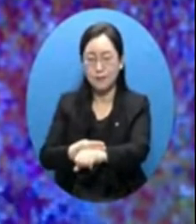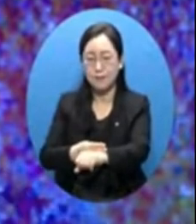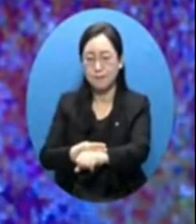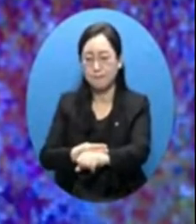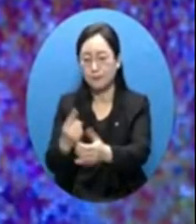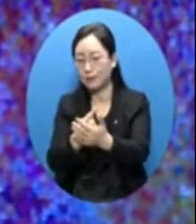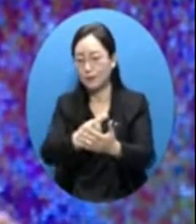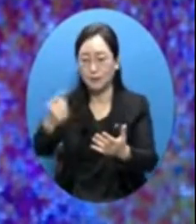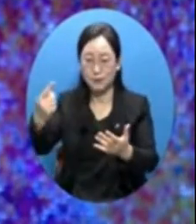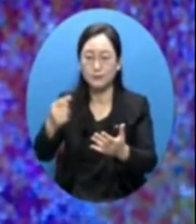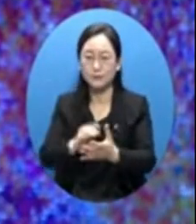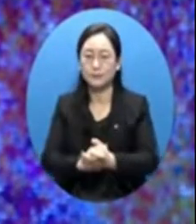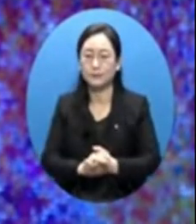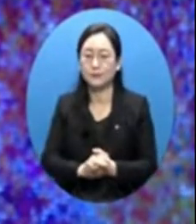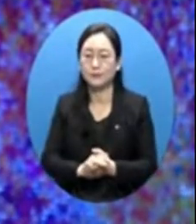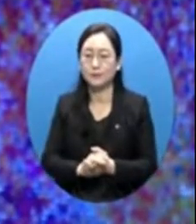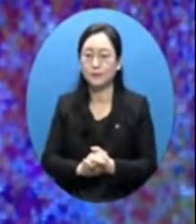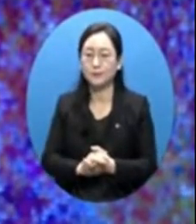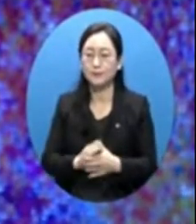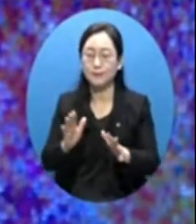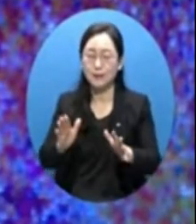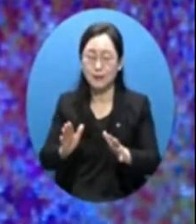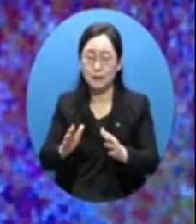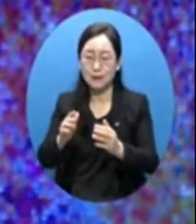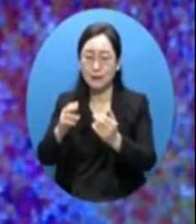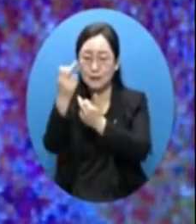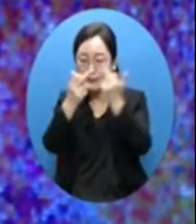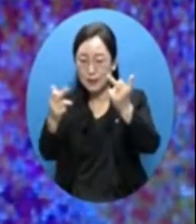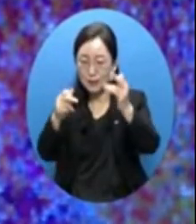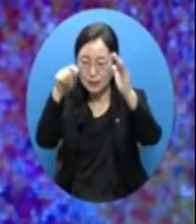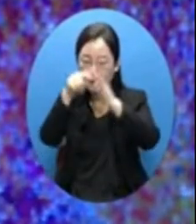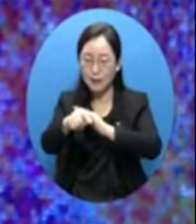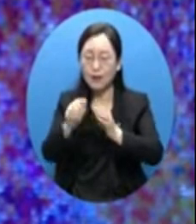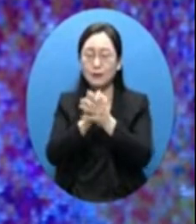일어나서 깊은 산속에 들어가서 기도하기